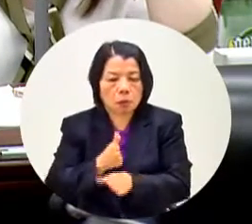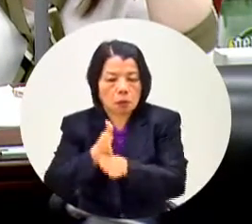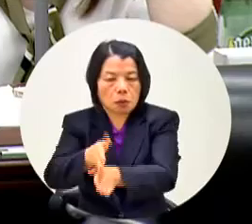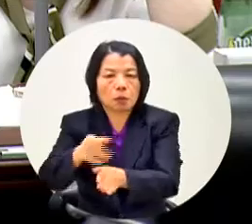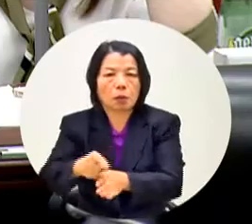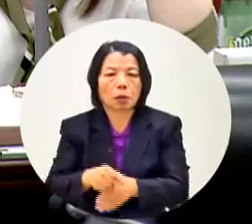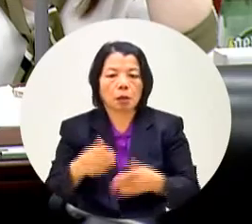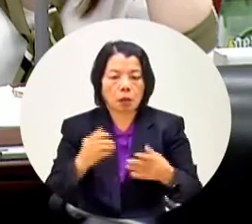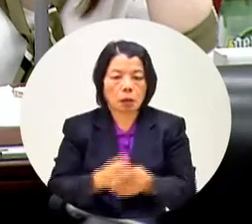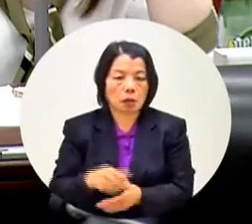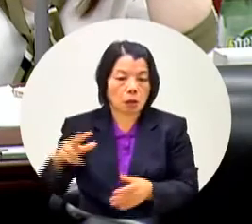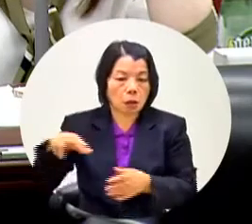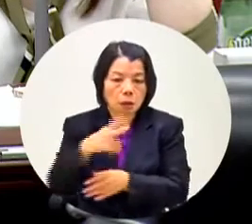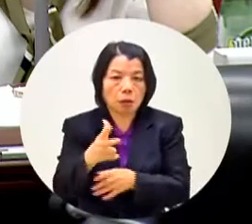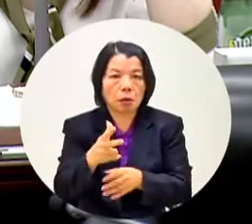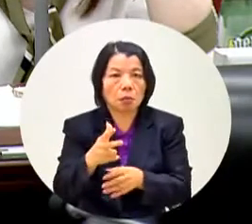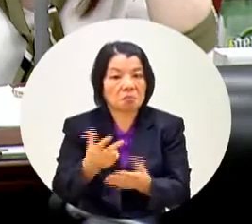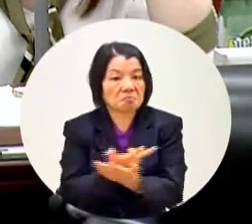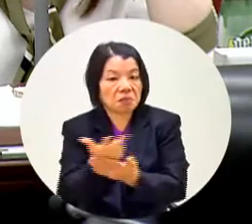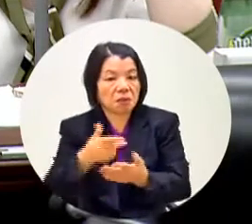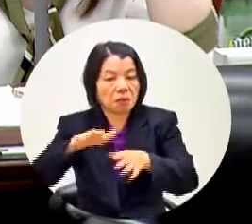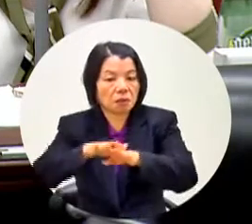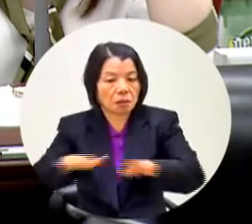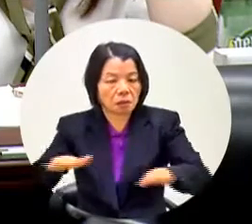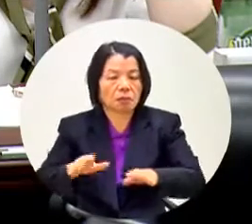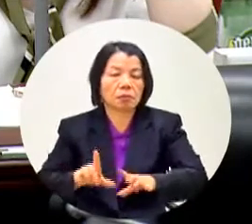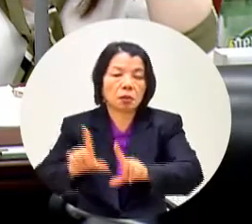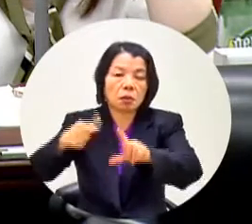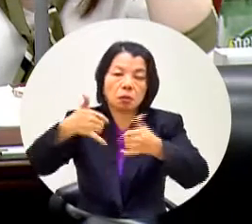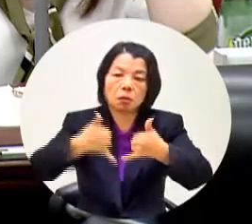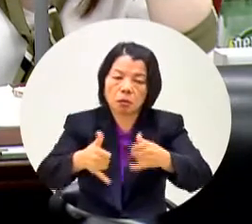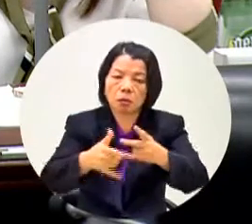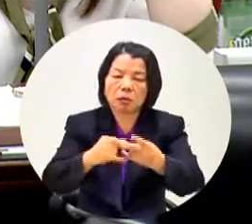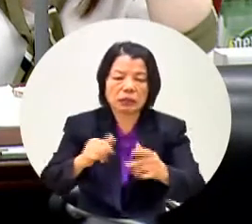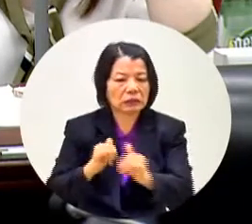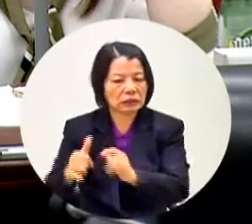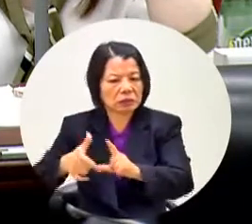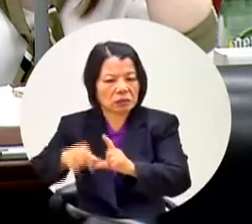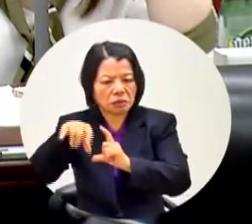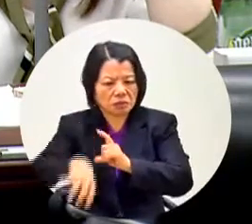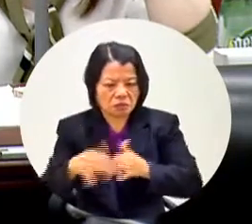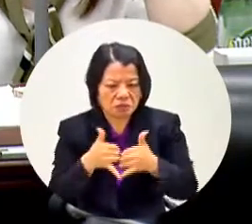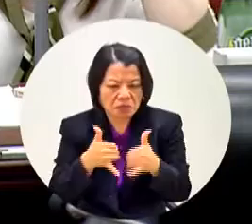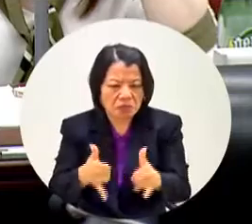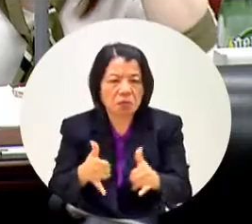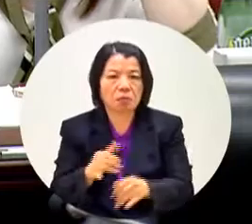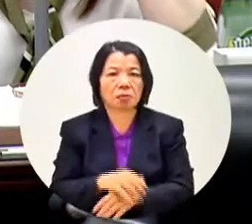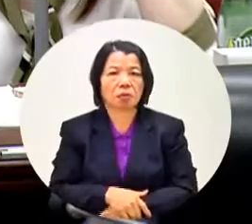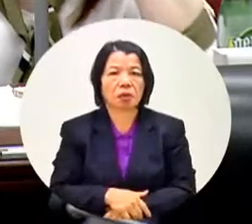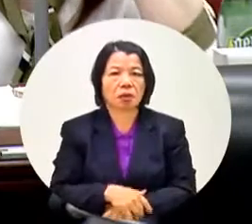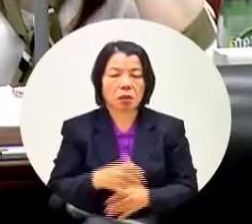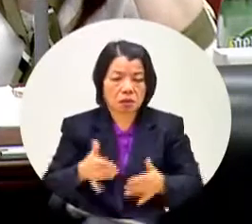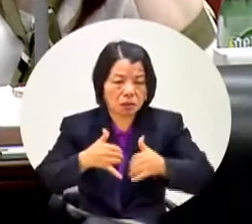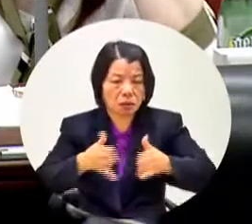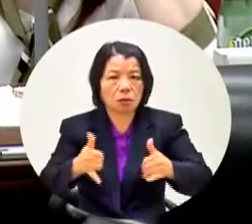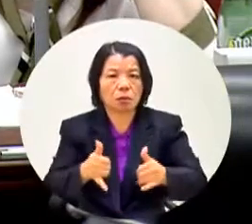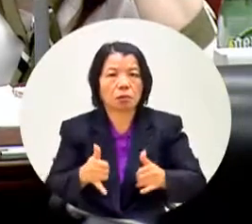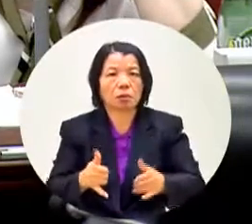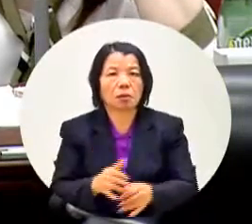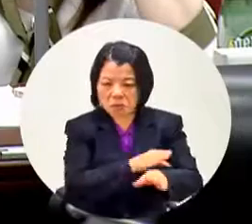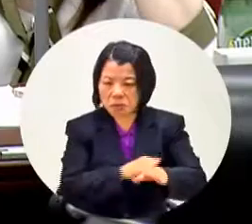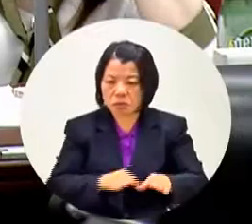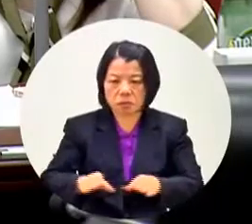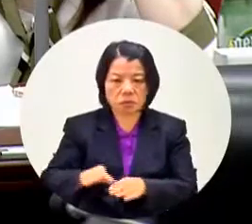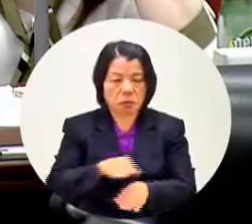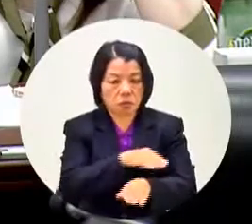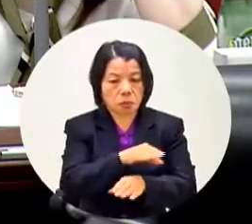铁台湾高铁桥下两侧，好，这些道路，好，供桥头科学园区跟燕巢的这些园区，好，的